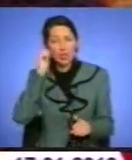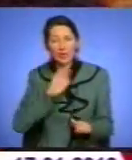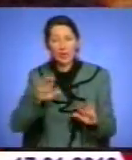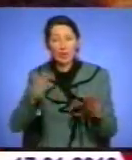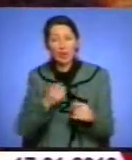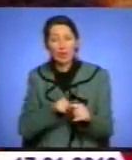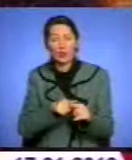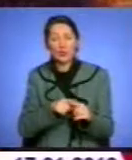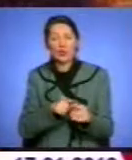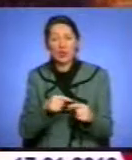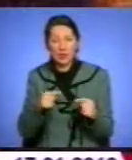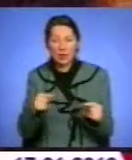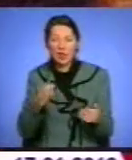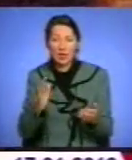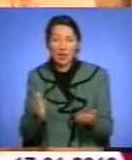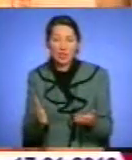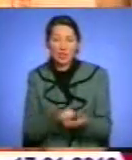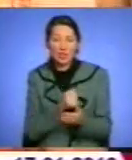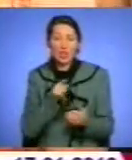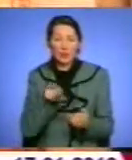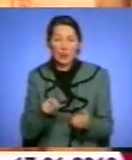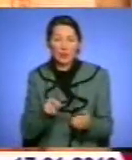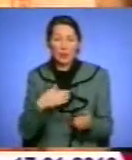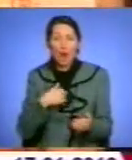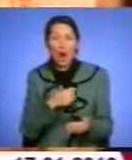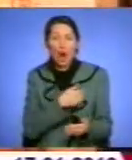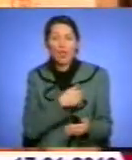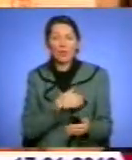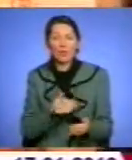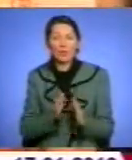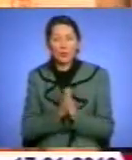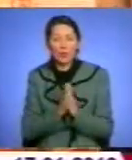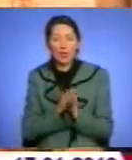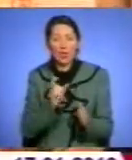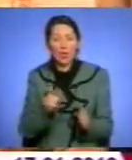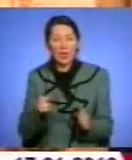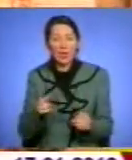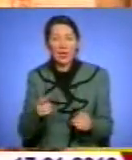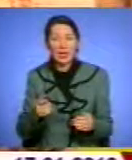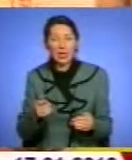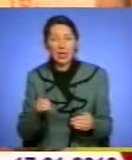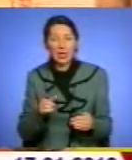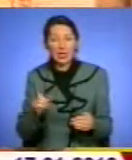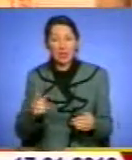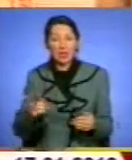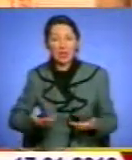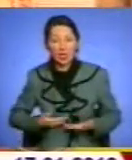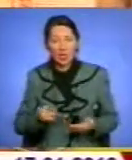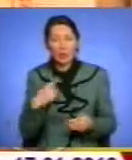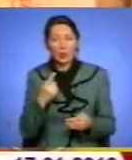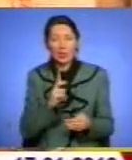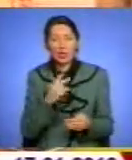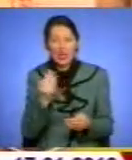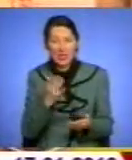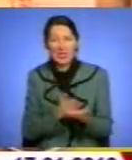що ці знахідки виявили саме там. Ми би хотіли закликати тернополян та жителів області, якщо в них є такі